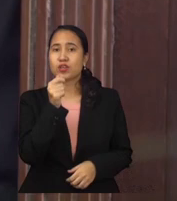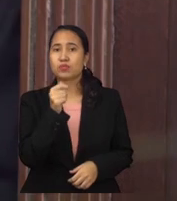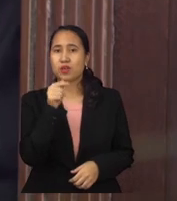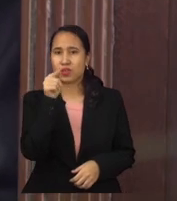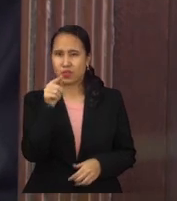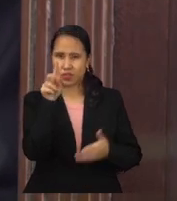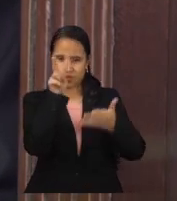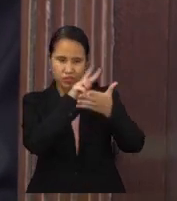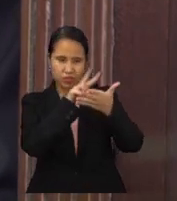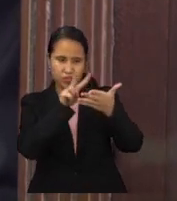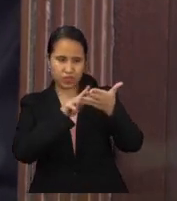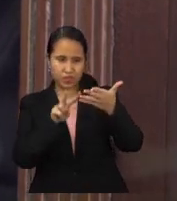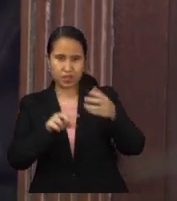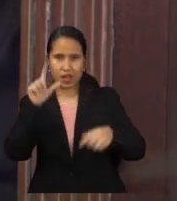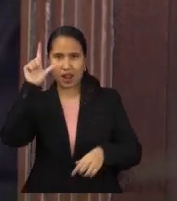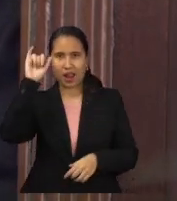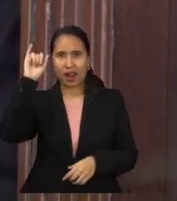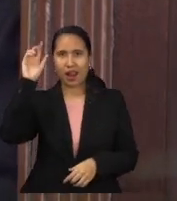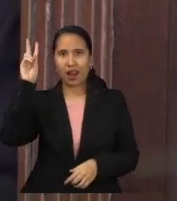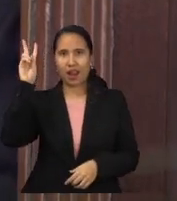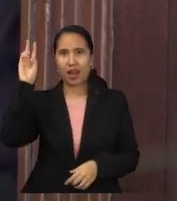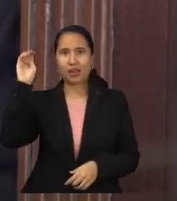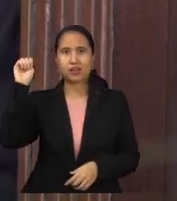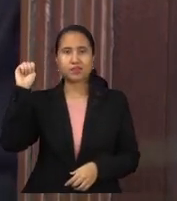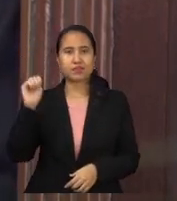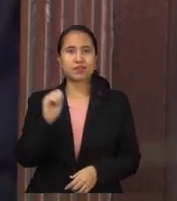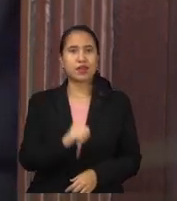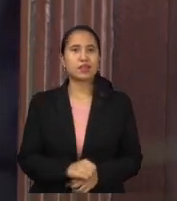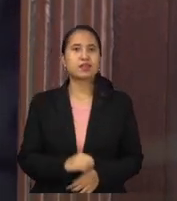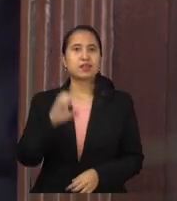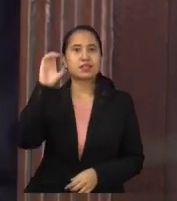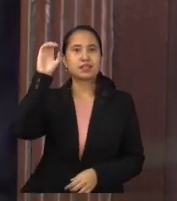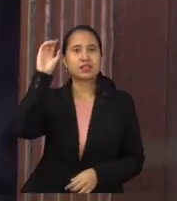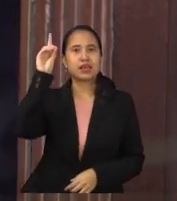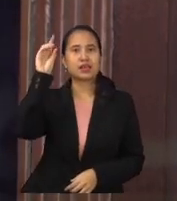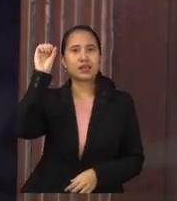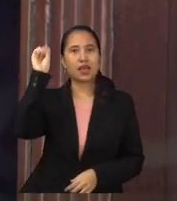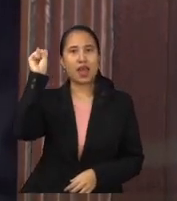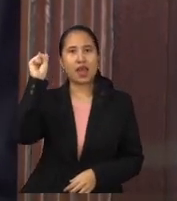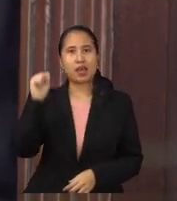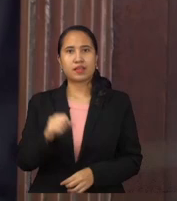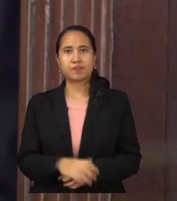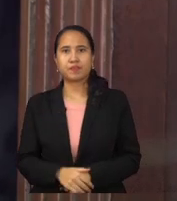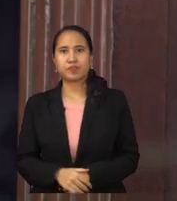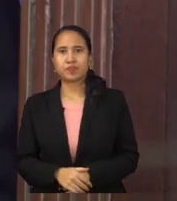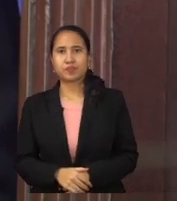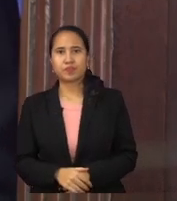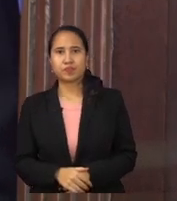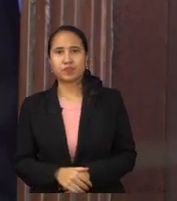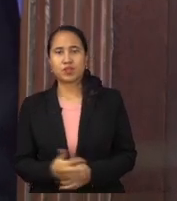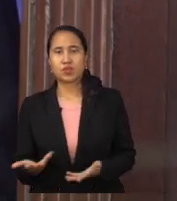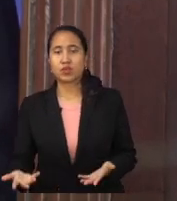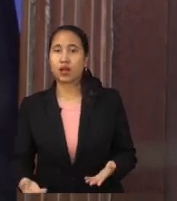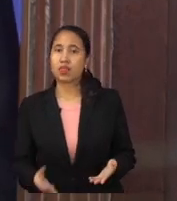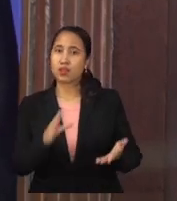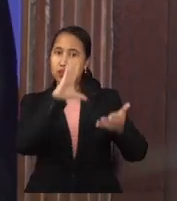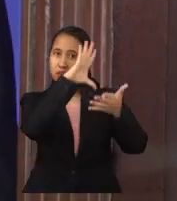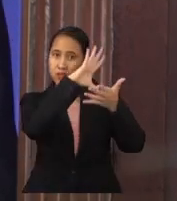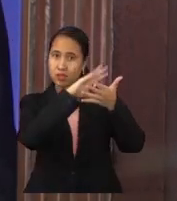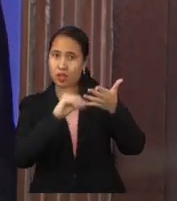lezen via livestream van CDS. Het is aan te raden het te downloaden om het rustig door te kunnen nemen,